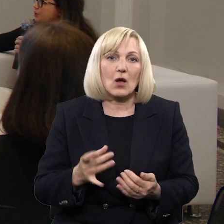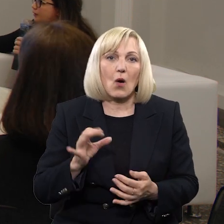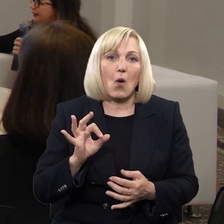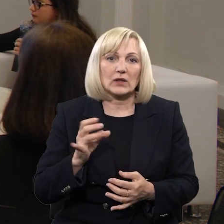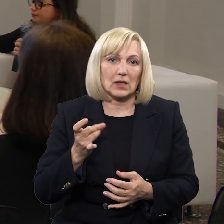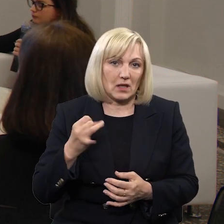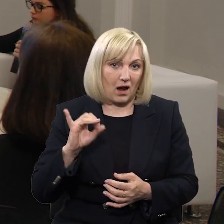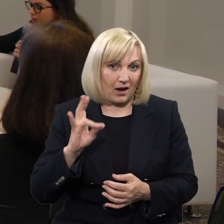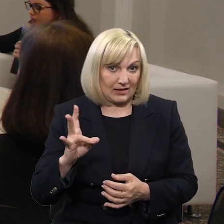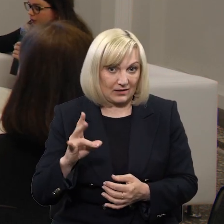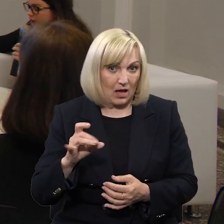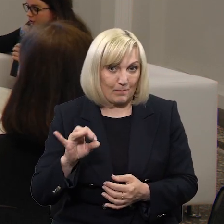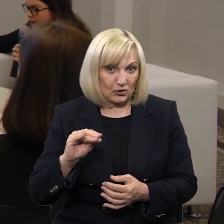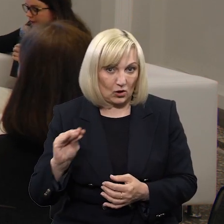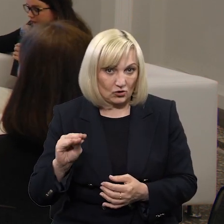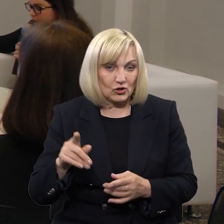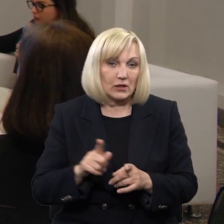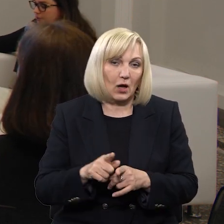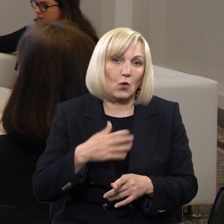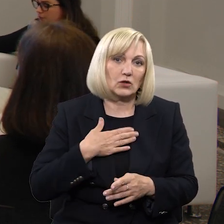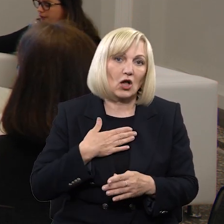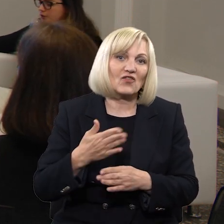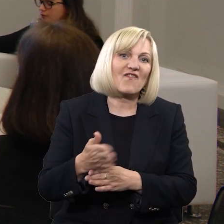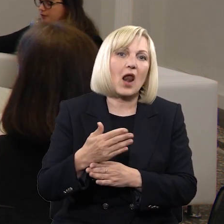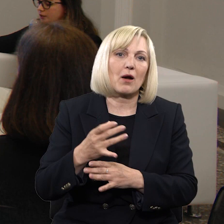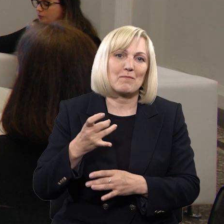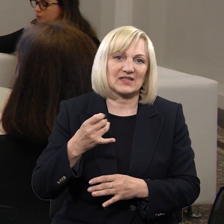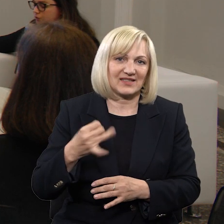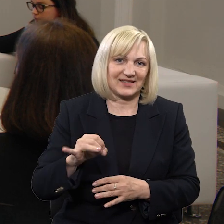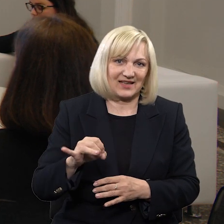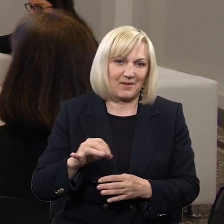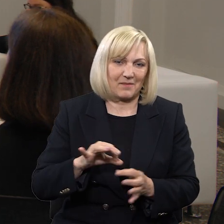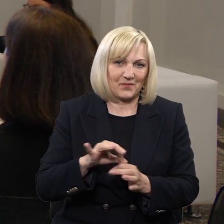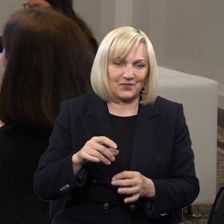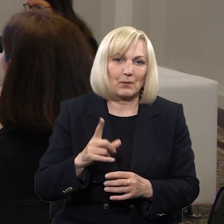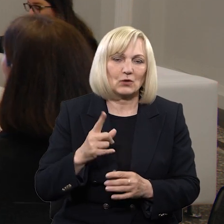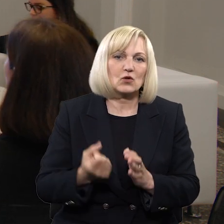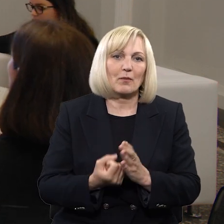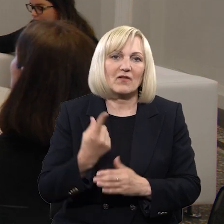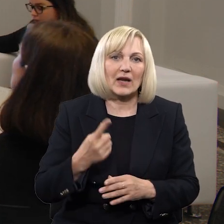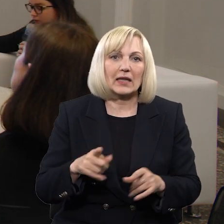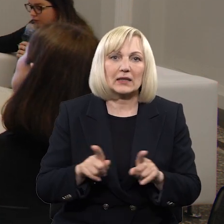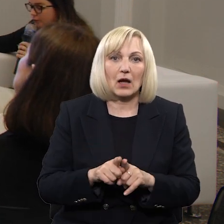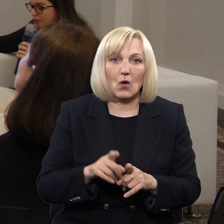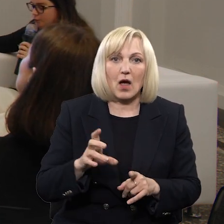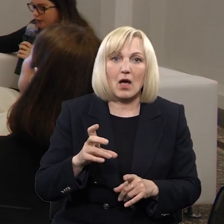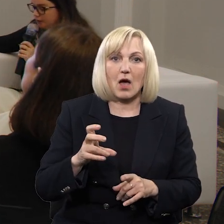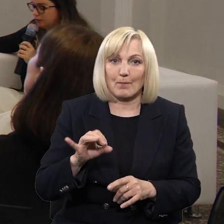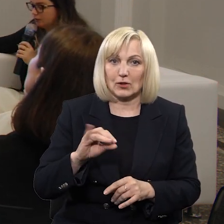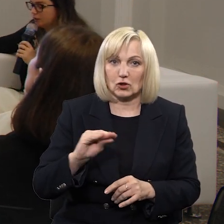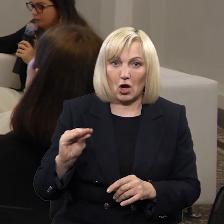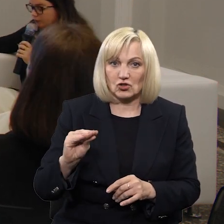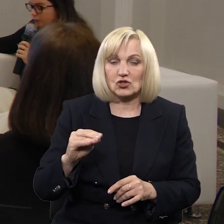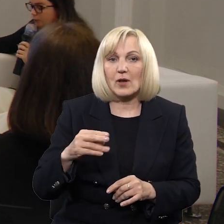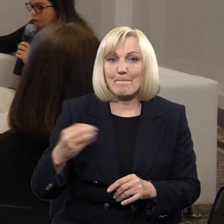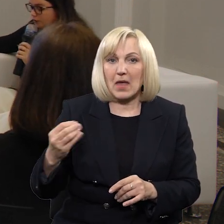про Эрмитаж онлайн Эрмитаж онлайн такой флагманский проект нашего отдела потому что действительно появление Эрмитаж